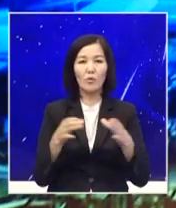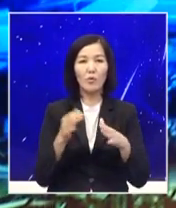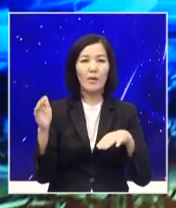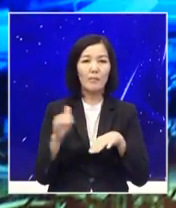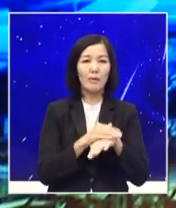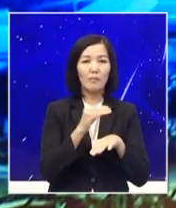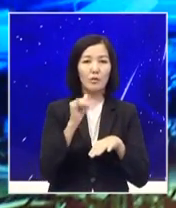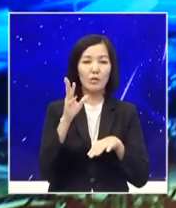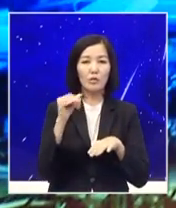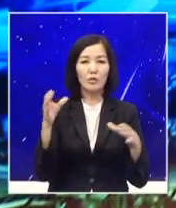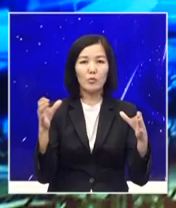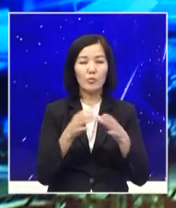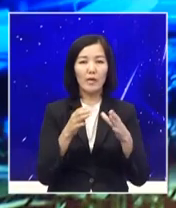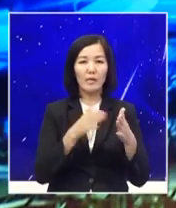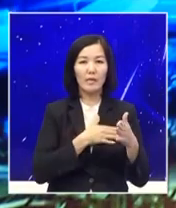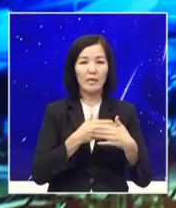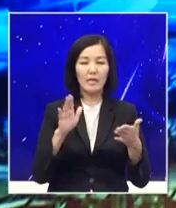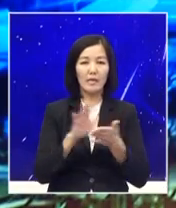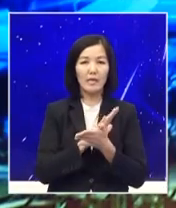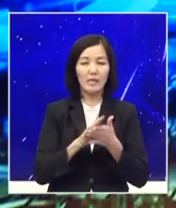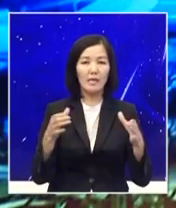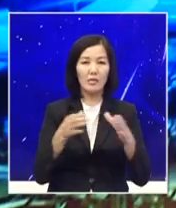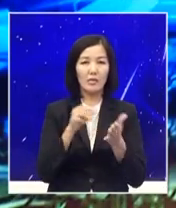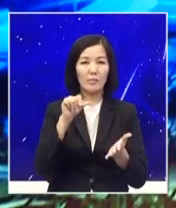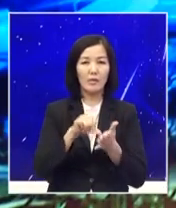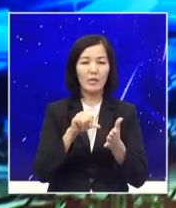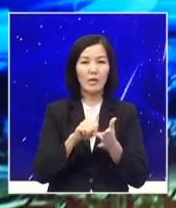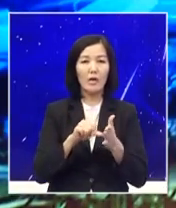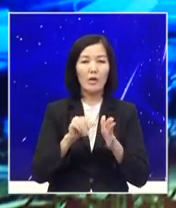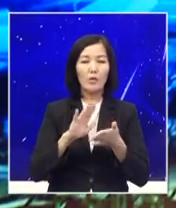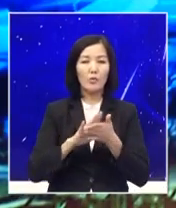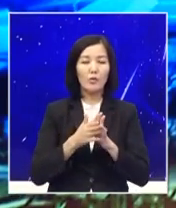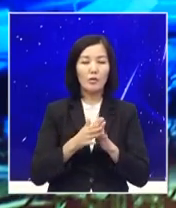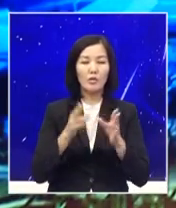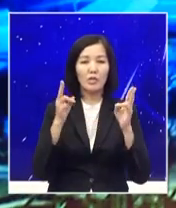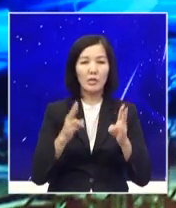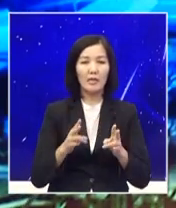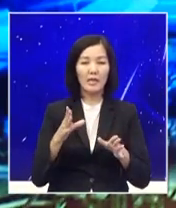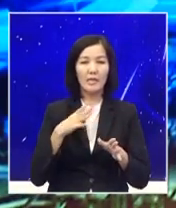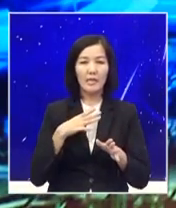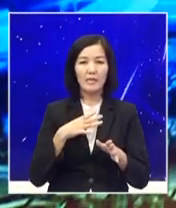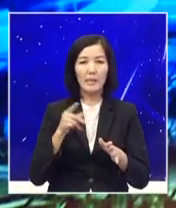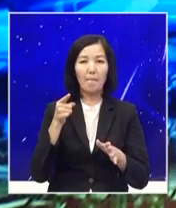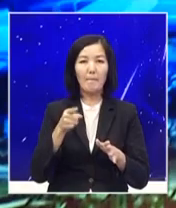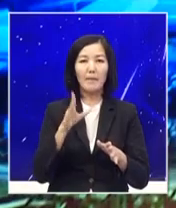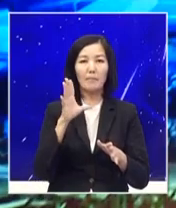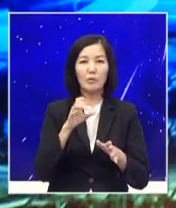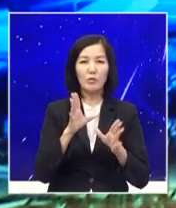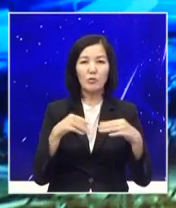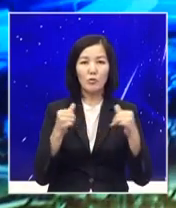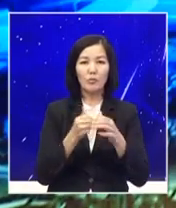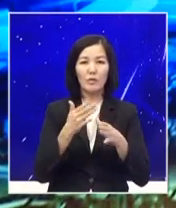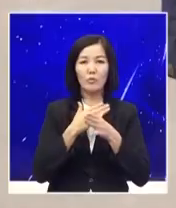еріктілері мұрындық болды. Жалпы Қызылай ұйымы төтенше жағдай кезінде облыстағы 1500-нан астам отбасыға көмек қолын созған.